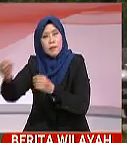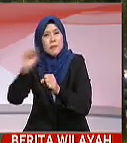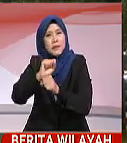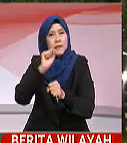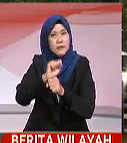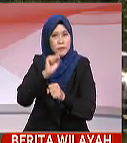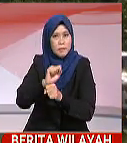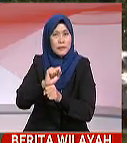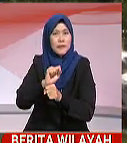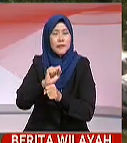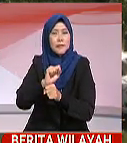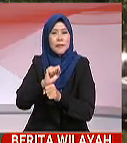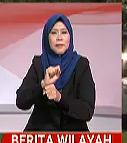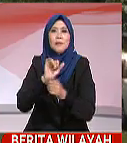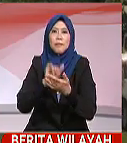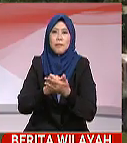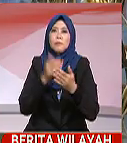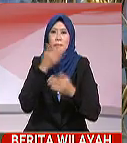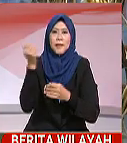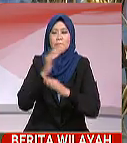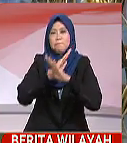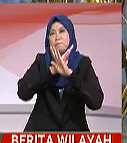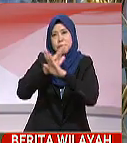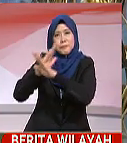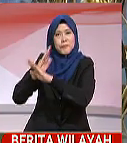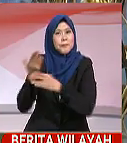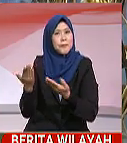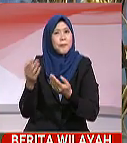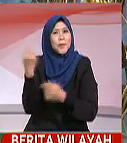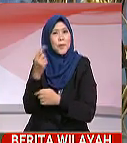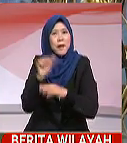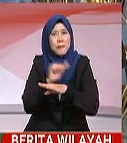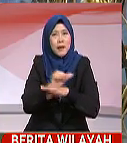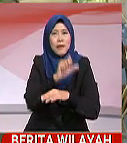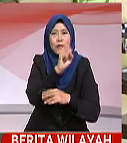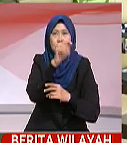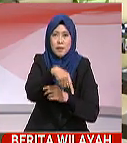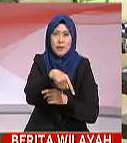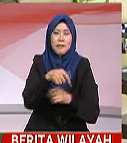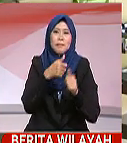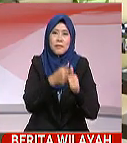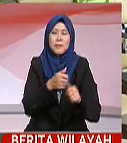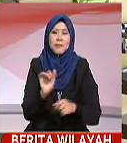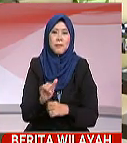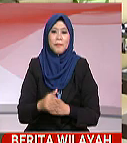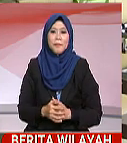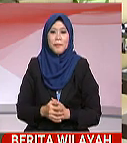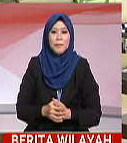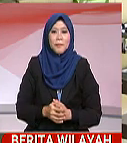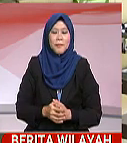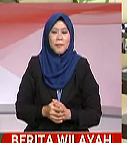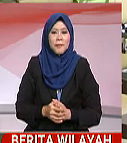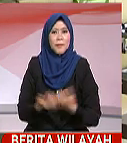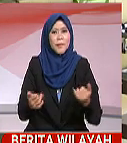bekerja, dan ini satu protection yang baiklah selain daripada kita mengamalkan SOP. Kita telah mengalami